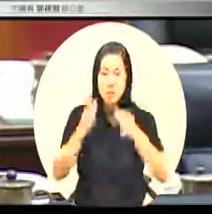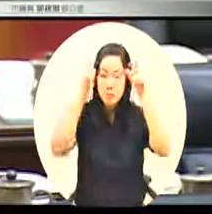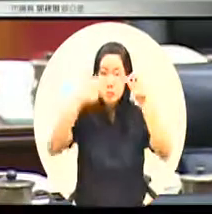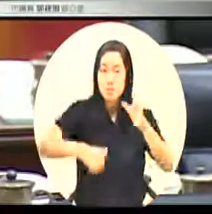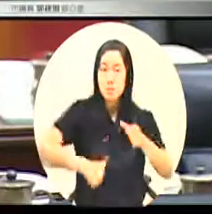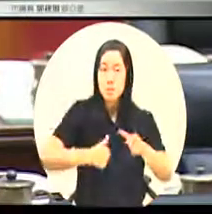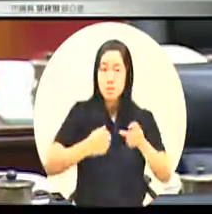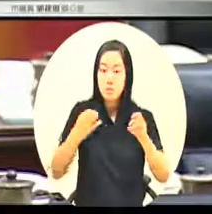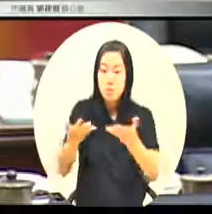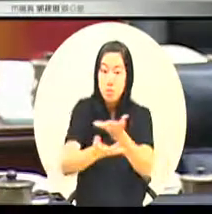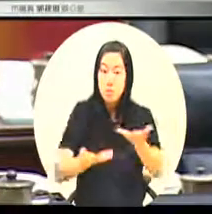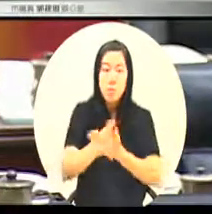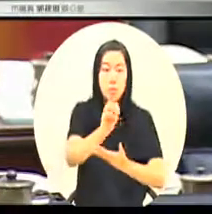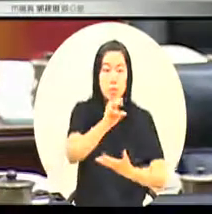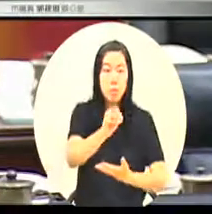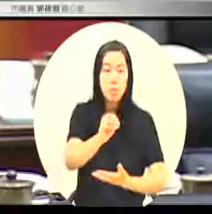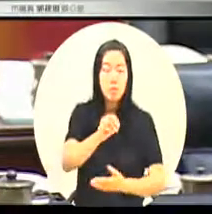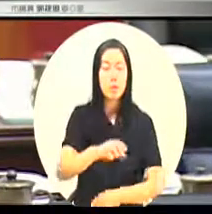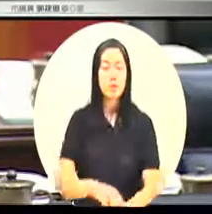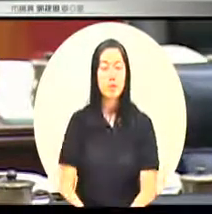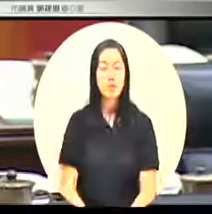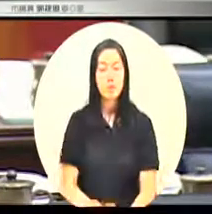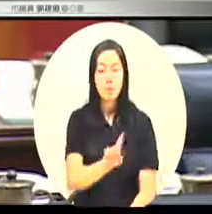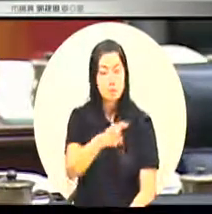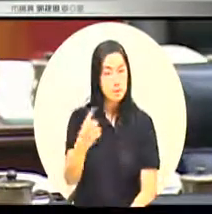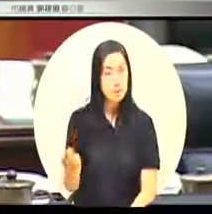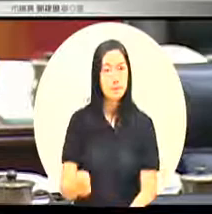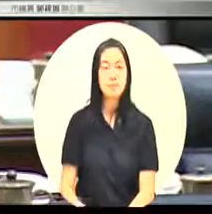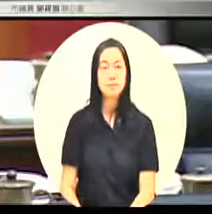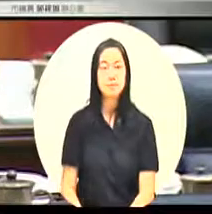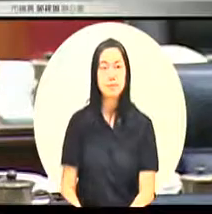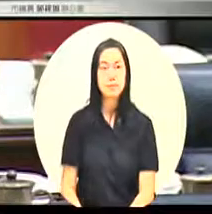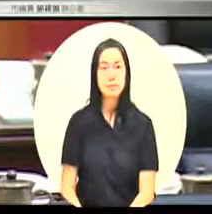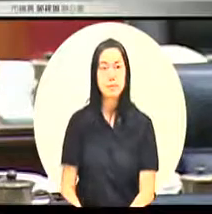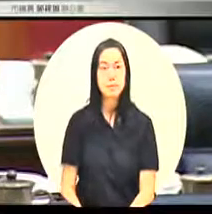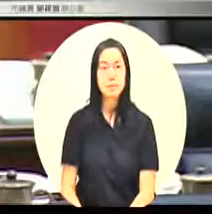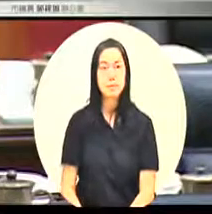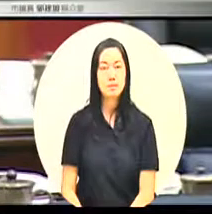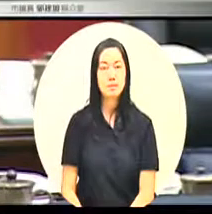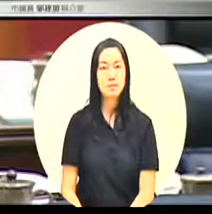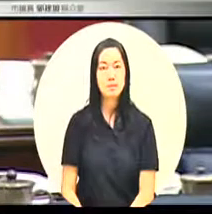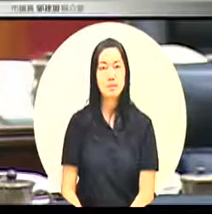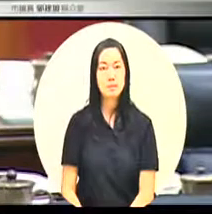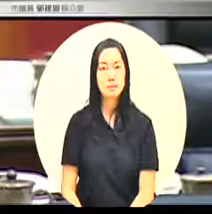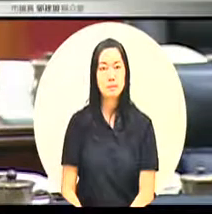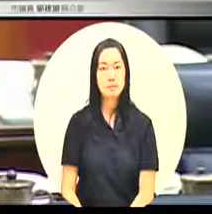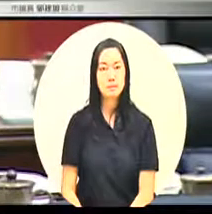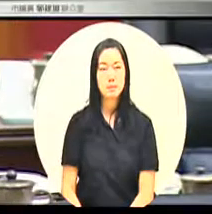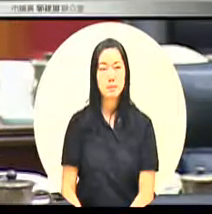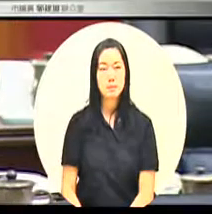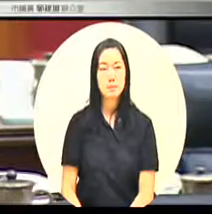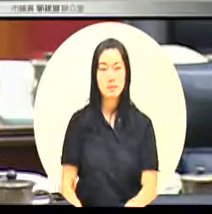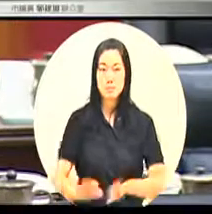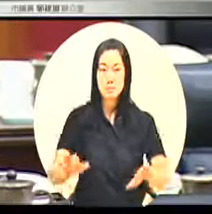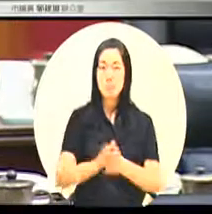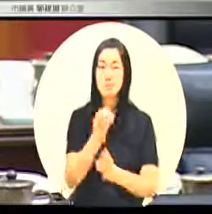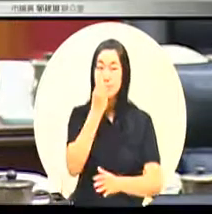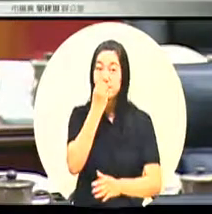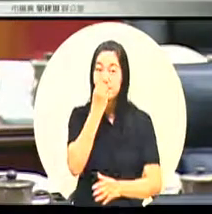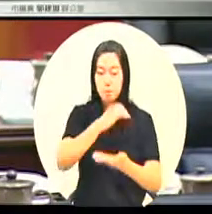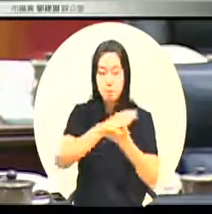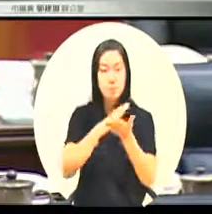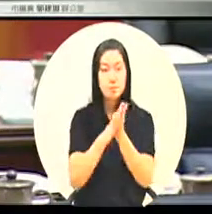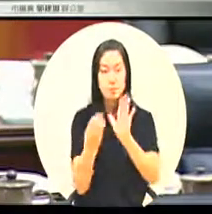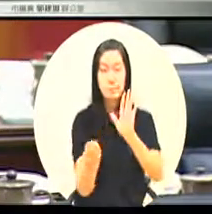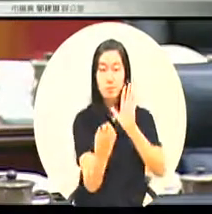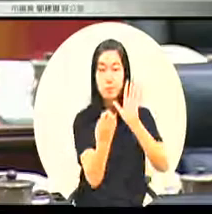调啊？协调好势未？过来咧，最后已经这个食材登录吼，咱